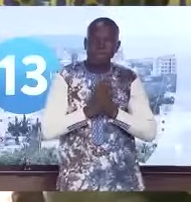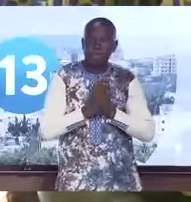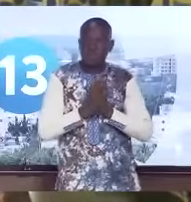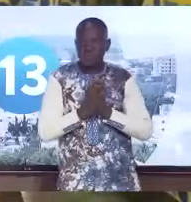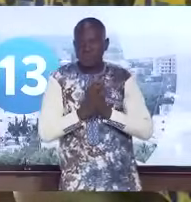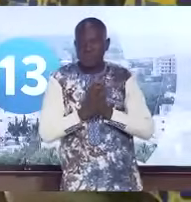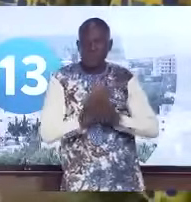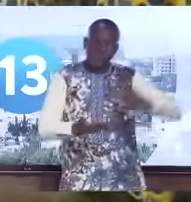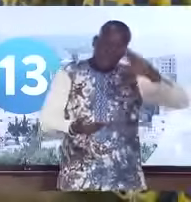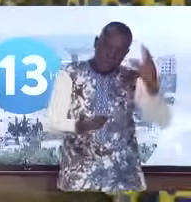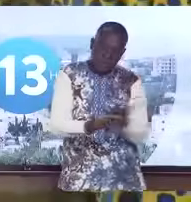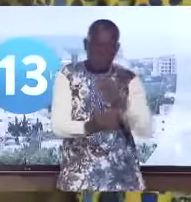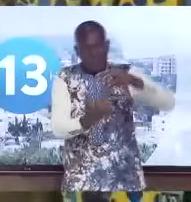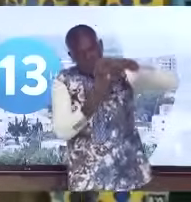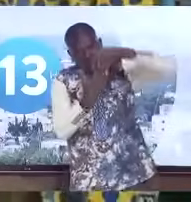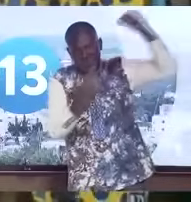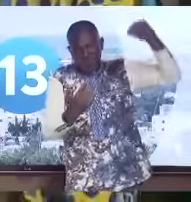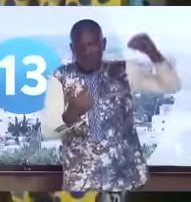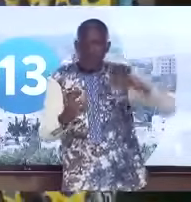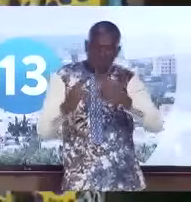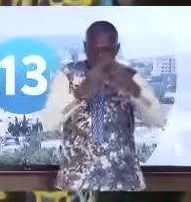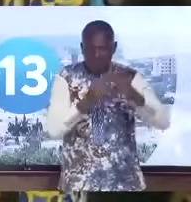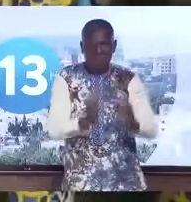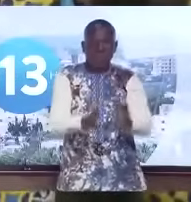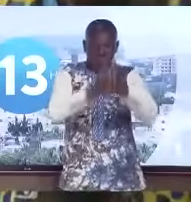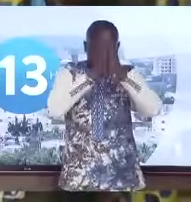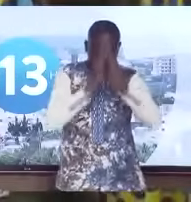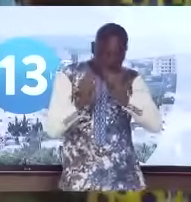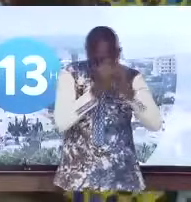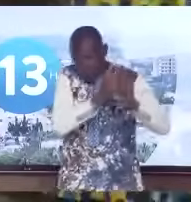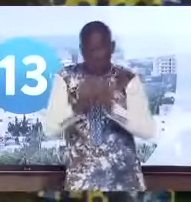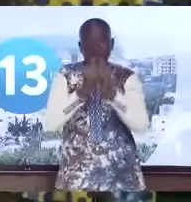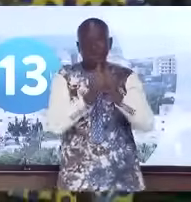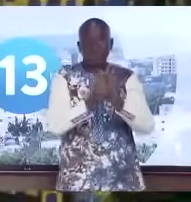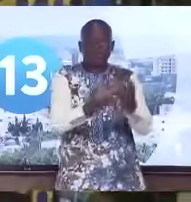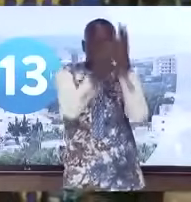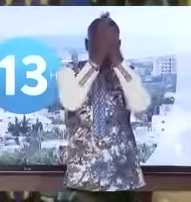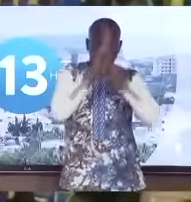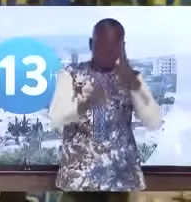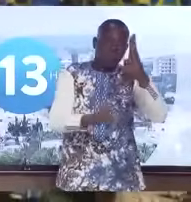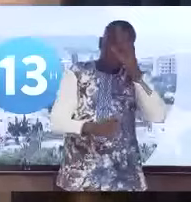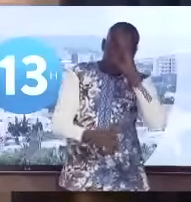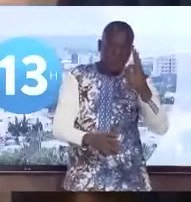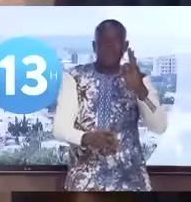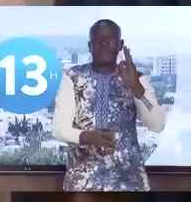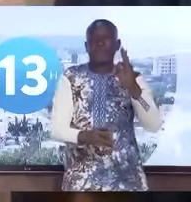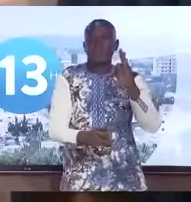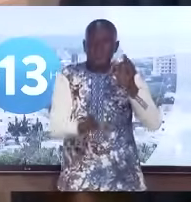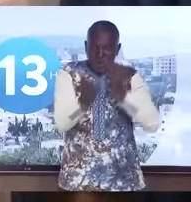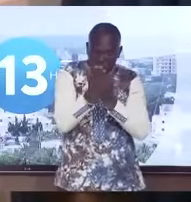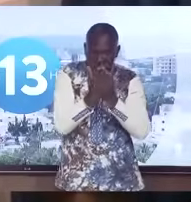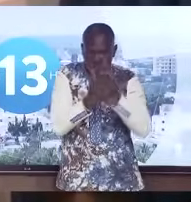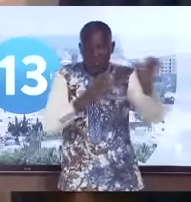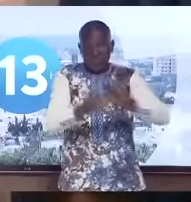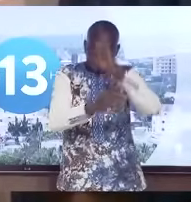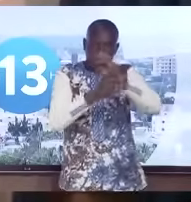Ce chant spécial associé à une prière collective en l'honneur du Burkina Faso. Les fidèles de l'église